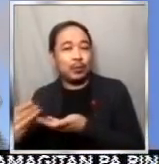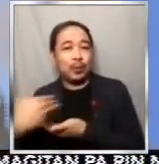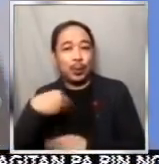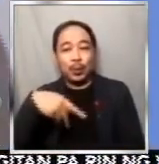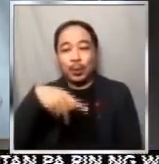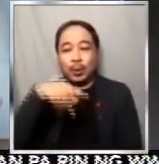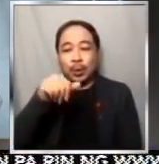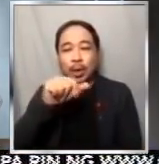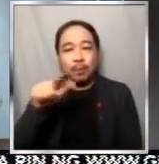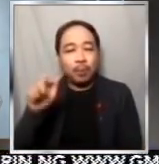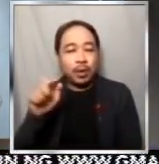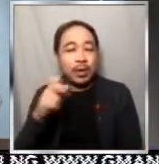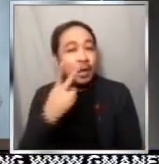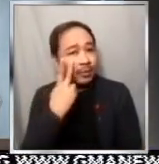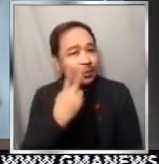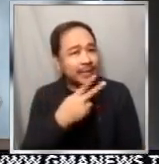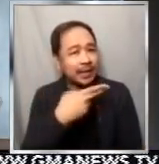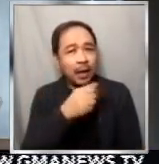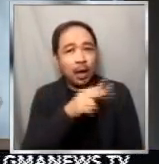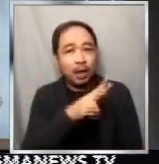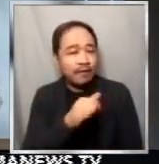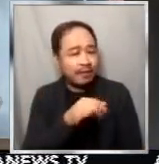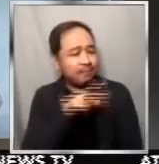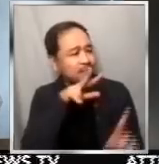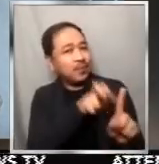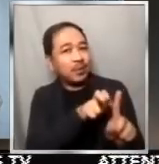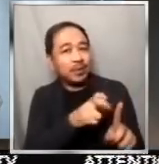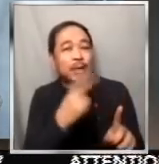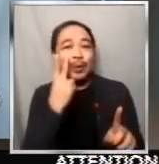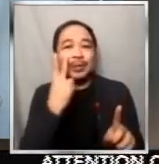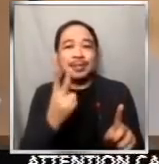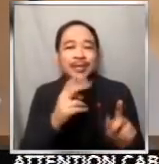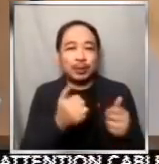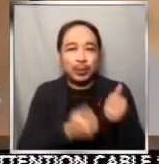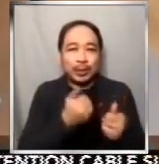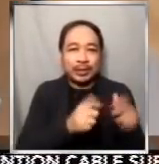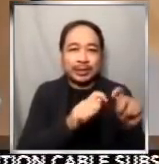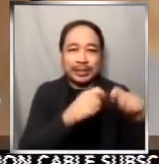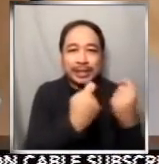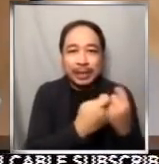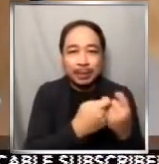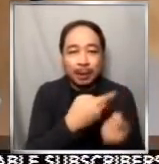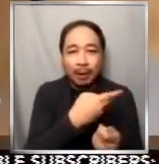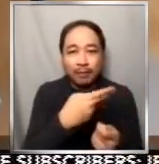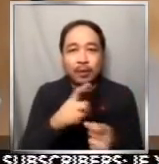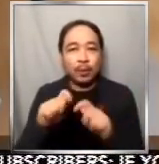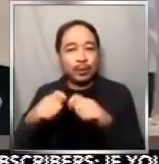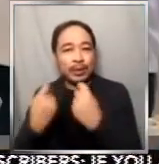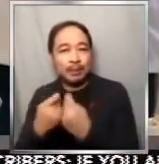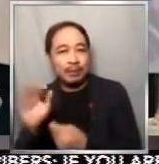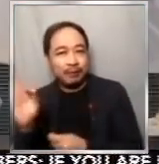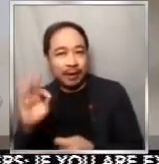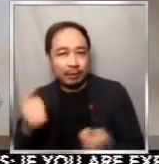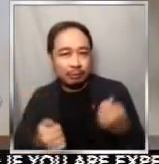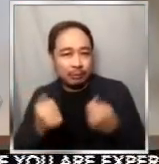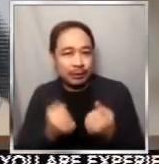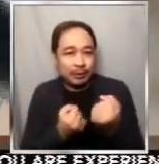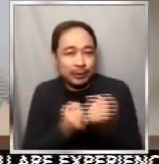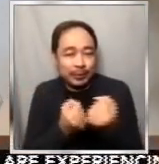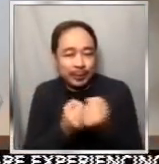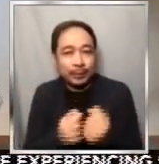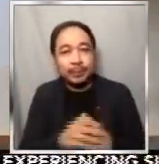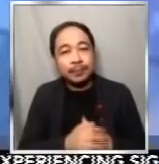marami silang aabangan na Team Harvey and Team Frank na battle. Lumalis ka. Huwag ka nang bumalik sa kusina ko. Kung sa mga